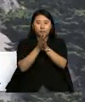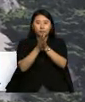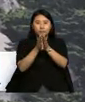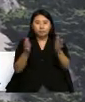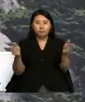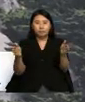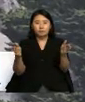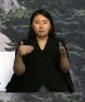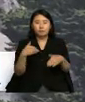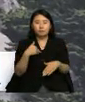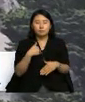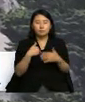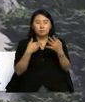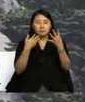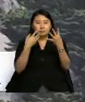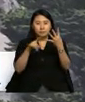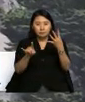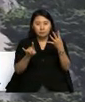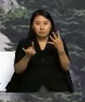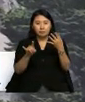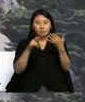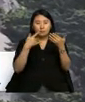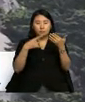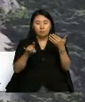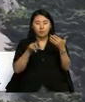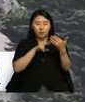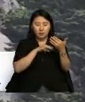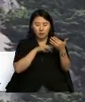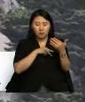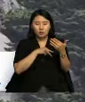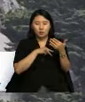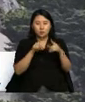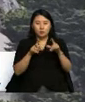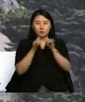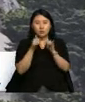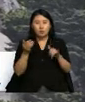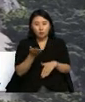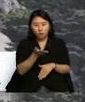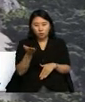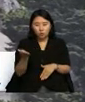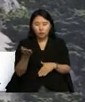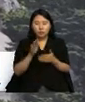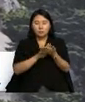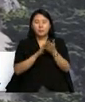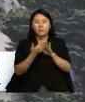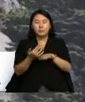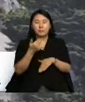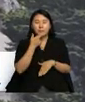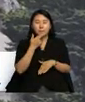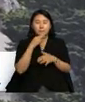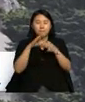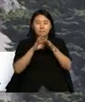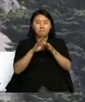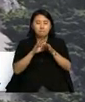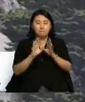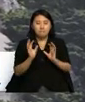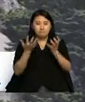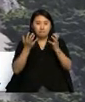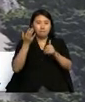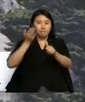시작하는 제8대 후반기 양주시의회 시민 여러분의 변함없는 관심과